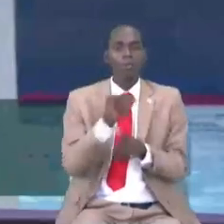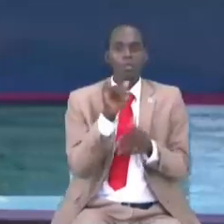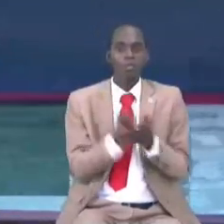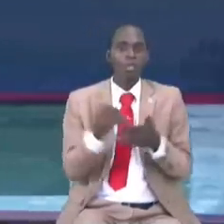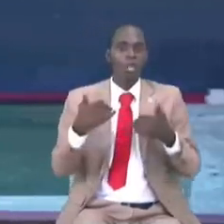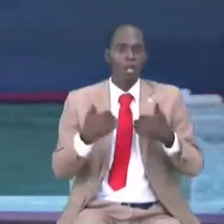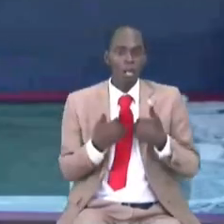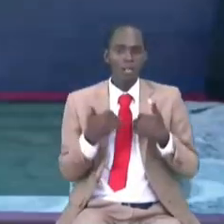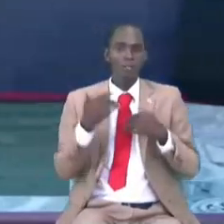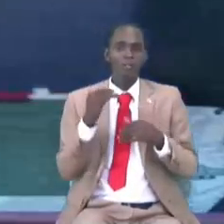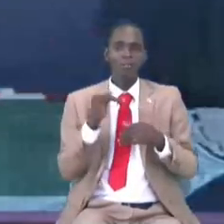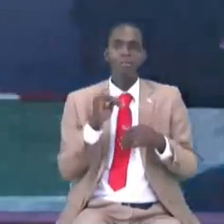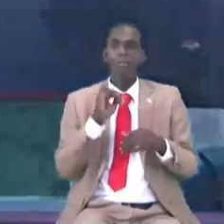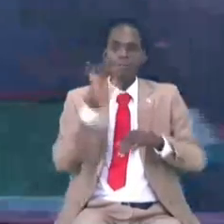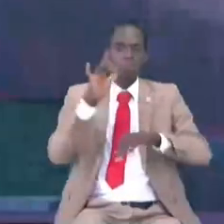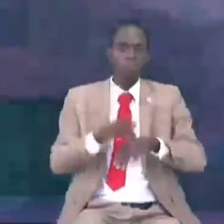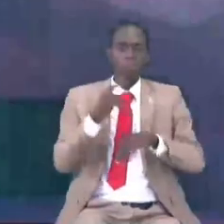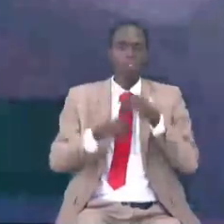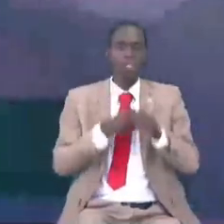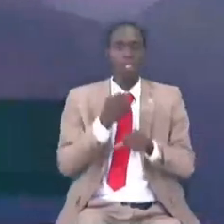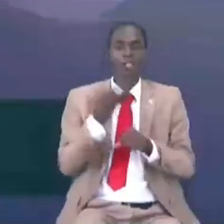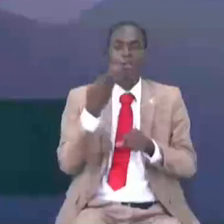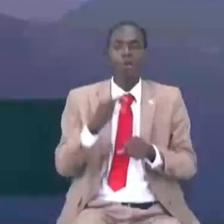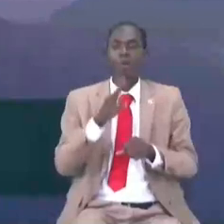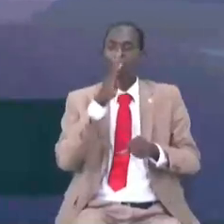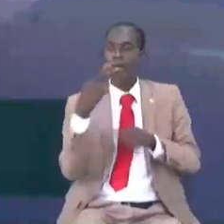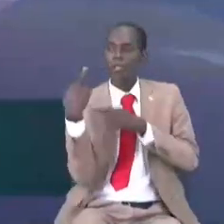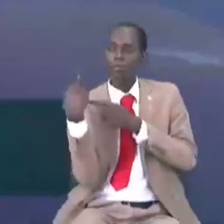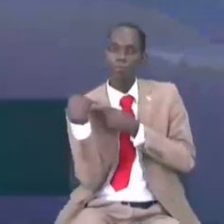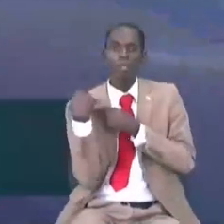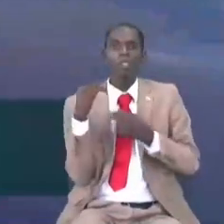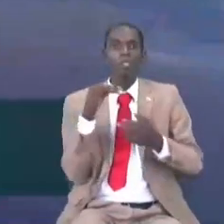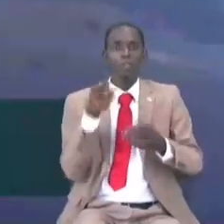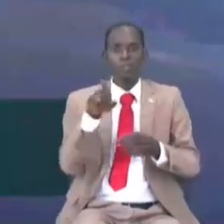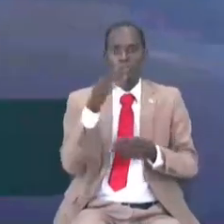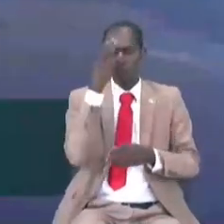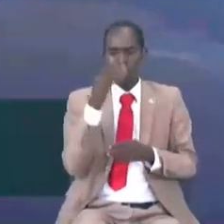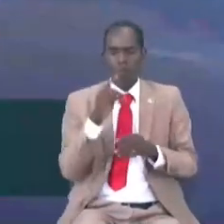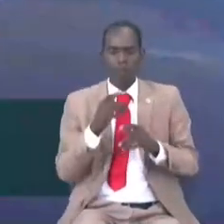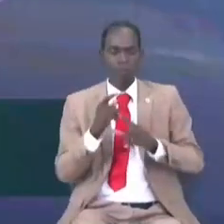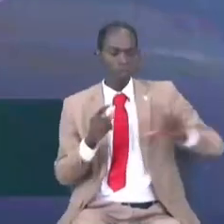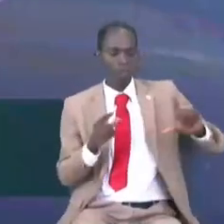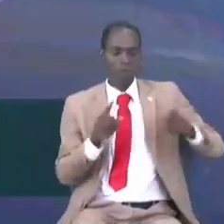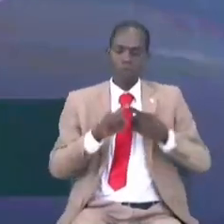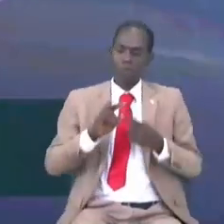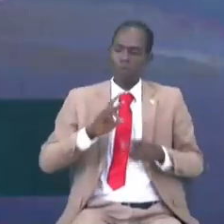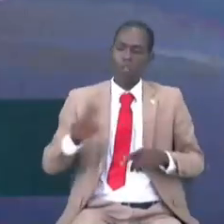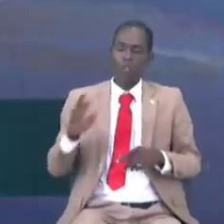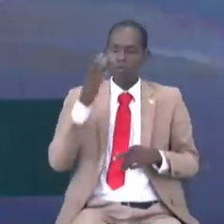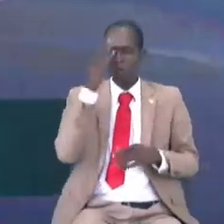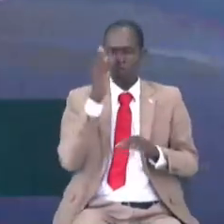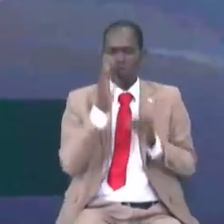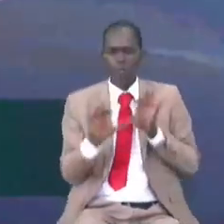raison, c'est-à-dire ils connaissent leur gauche et leur droite, ils savent que s'ils font ceci, c'est contre la parole de Dieu,